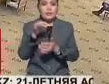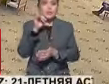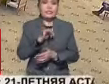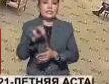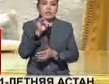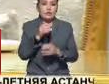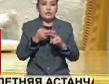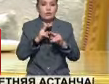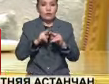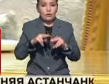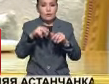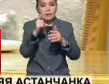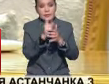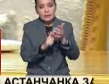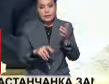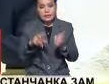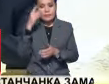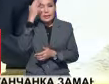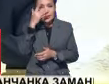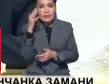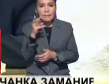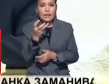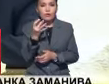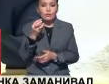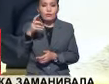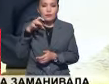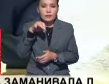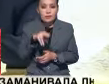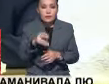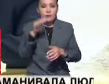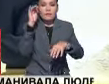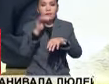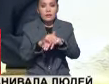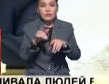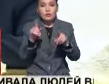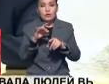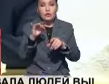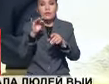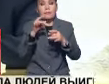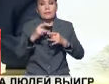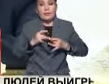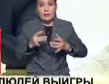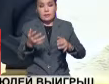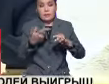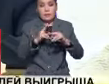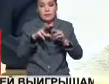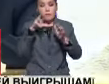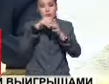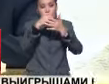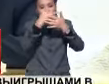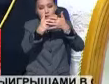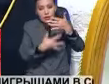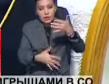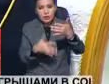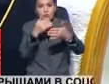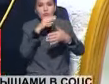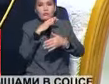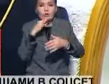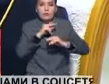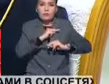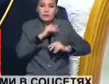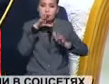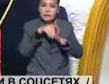значимости фигуры писателя и мыслителя Махтум Кулиев Раги стал тот факт, что его юбилей включен в перечень знаменательных дат ЮНЕСКО. Поскольку